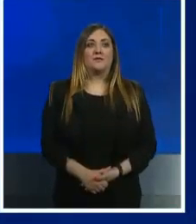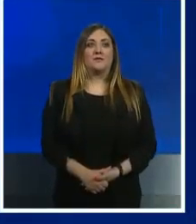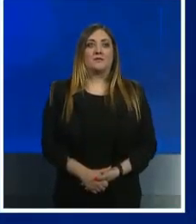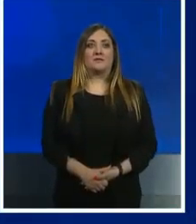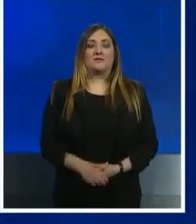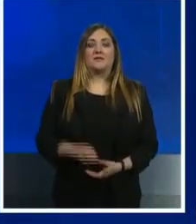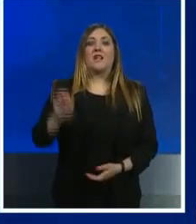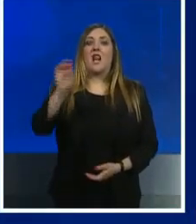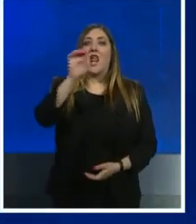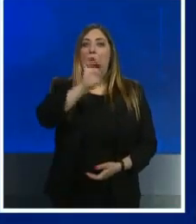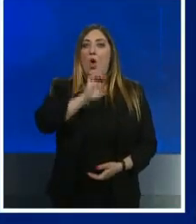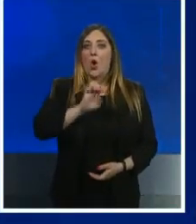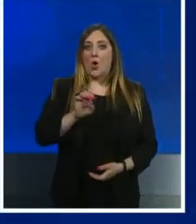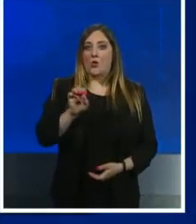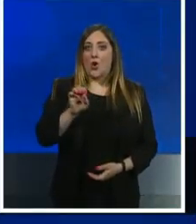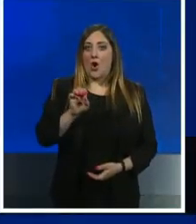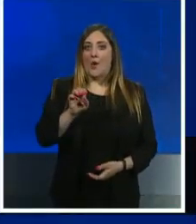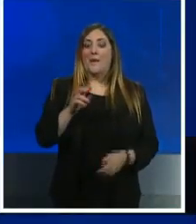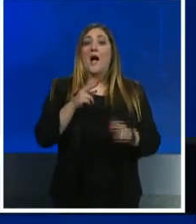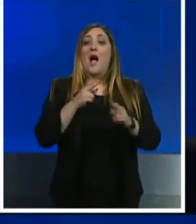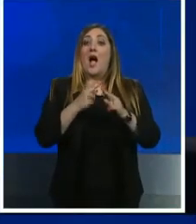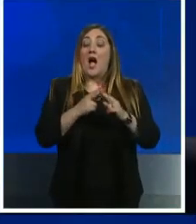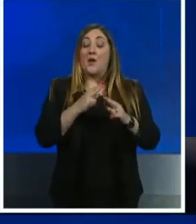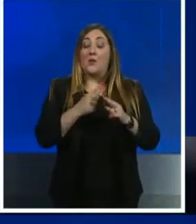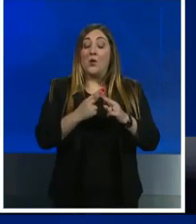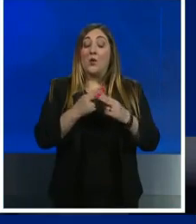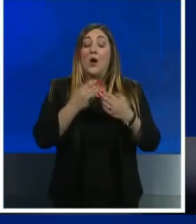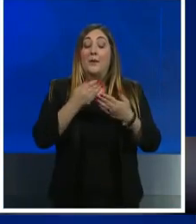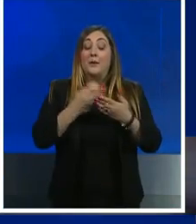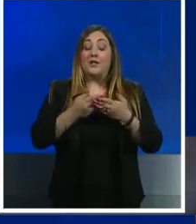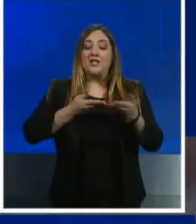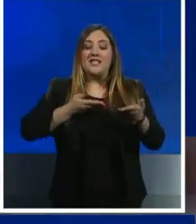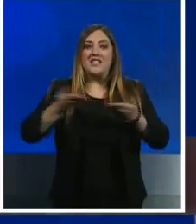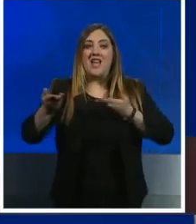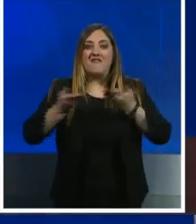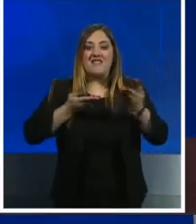L-Unjoni Ewropea twaffqet biex isservi lin-nies.